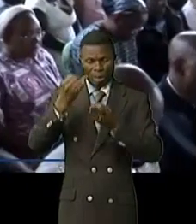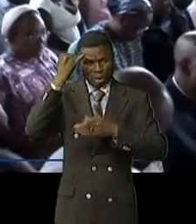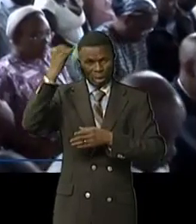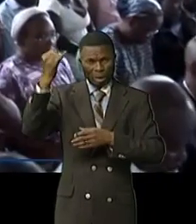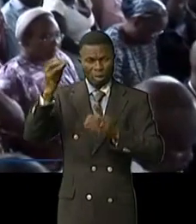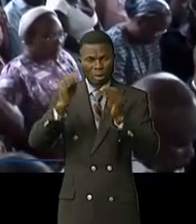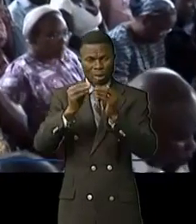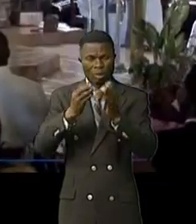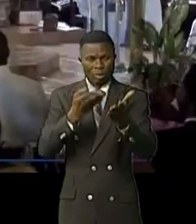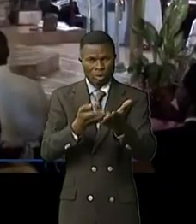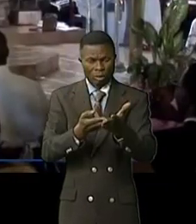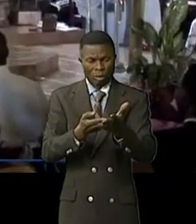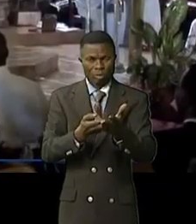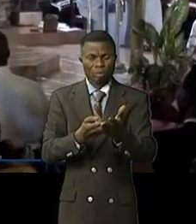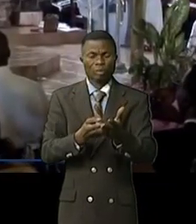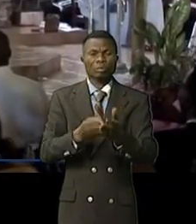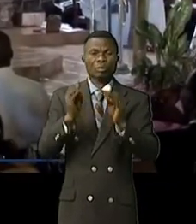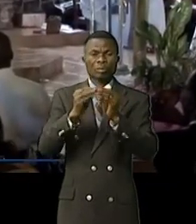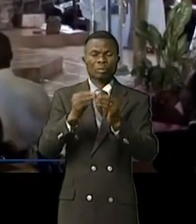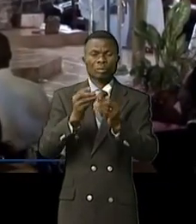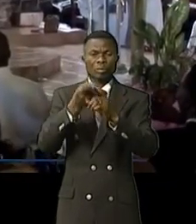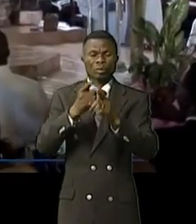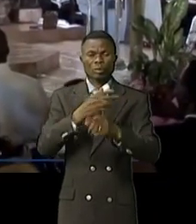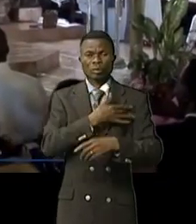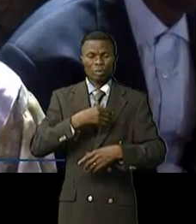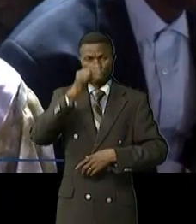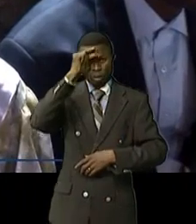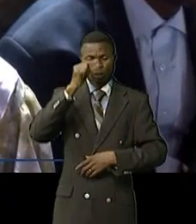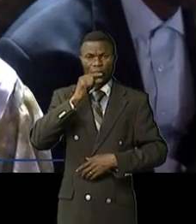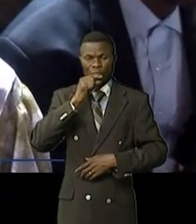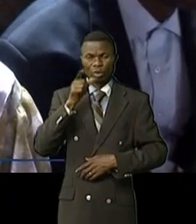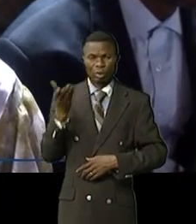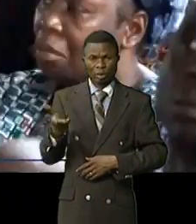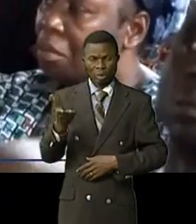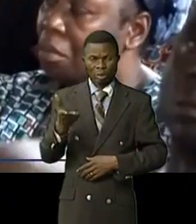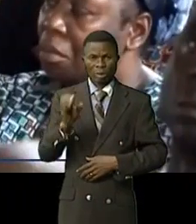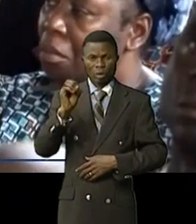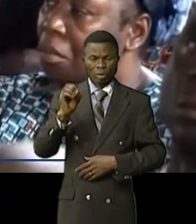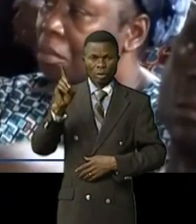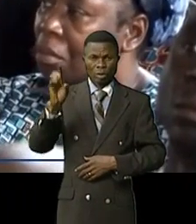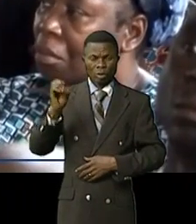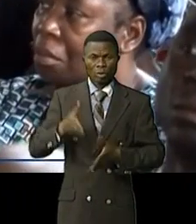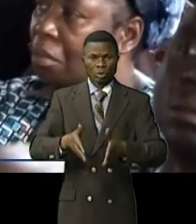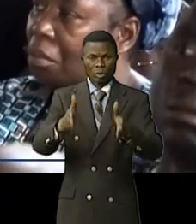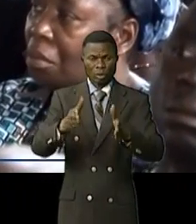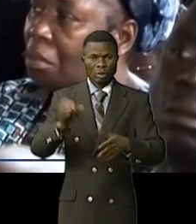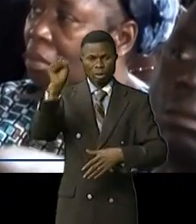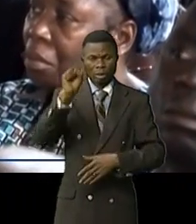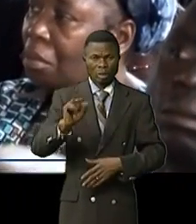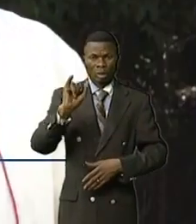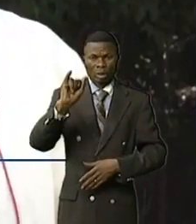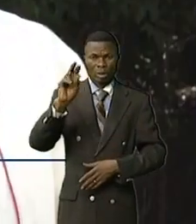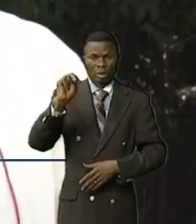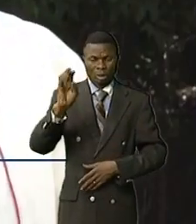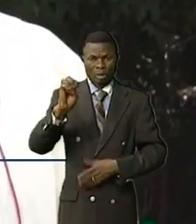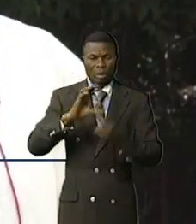ce synode. Le synode vient du grec synodos. Odos, c'est le chemin, et syn, c'est avec.